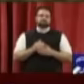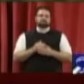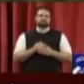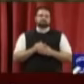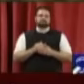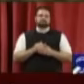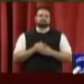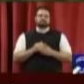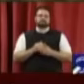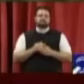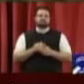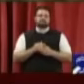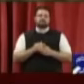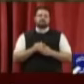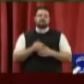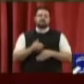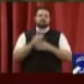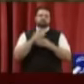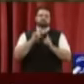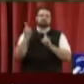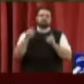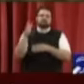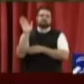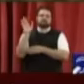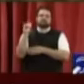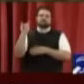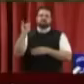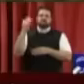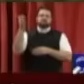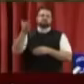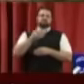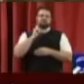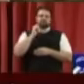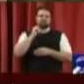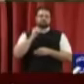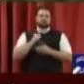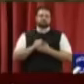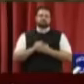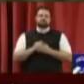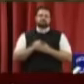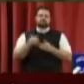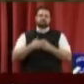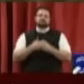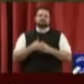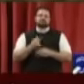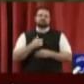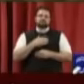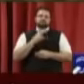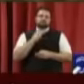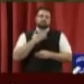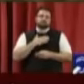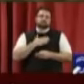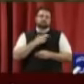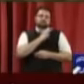firme și, bineînțeles, că veneau cei de pe lângă. domnule, ar vrea să vorbesc cu șeful, cu ăla mare, că de acolo pleacă tot.